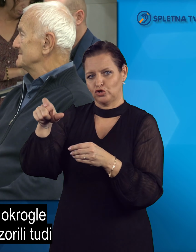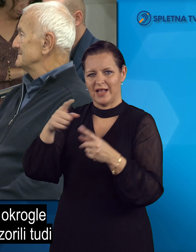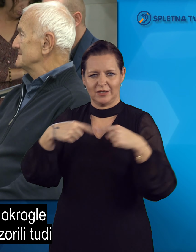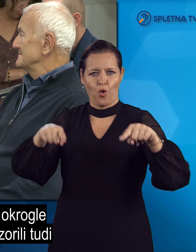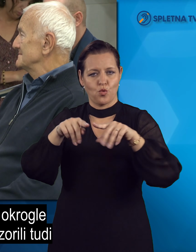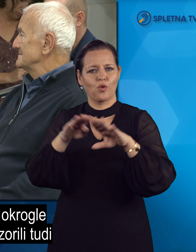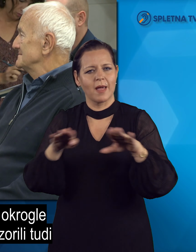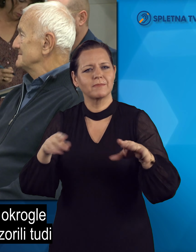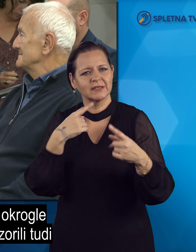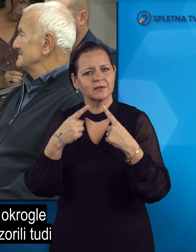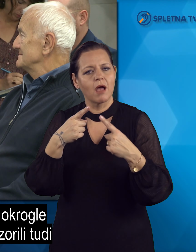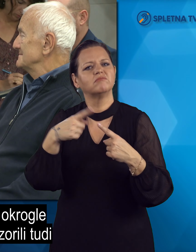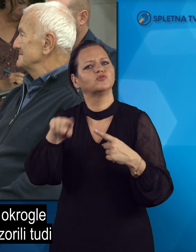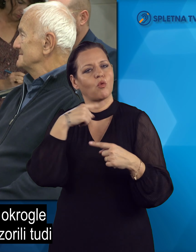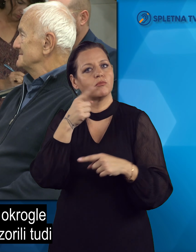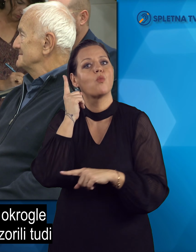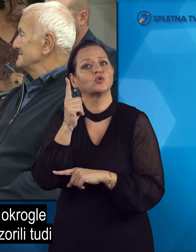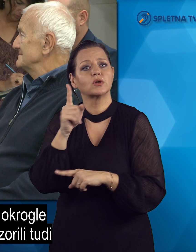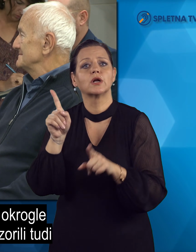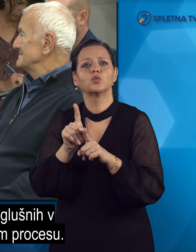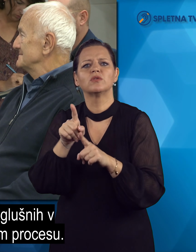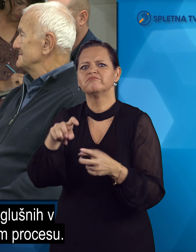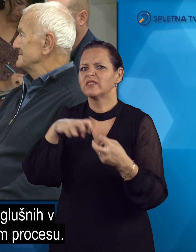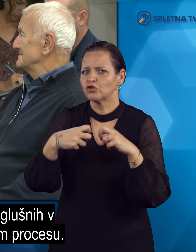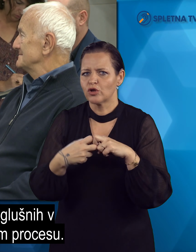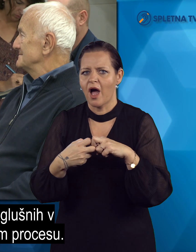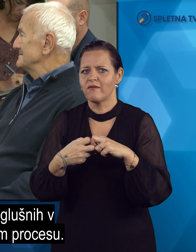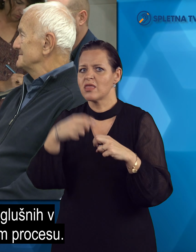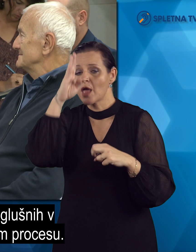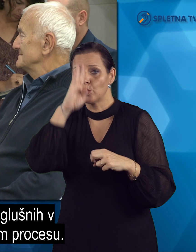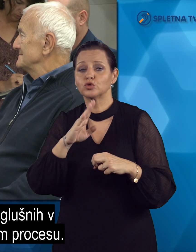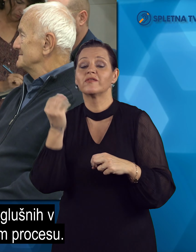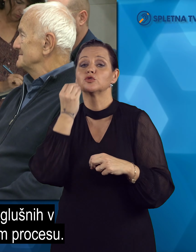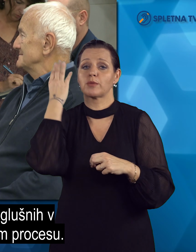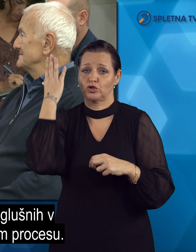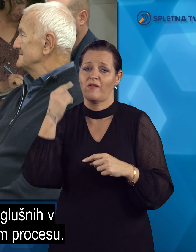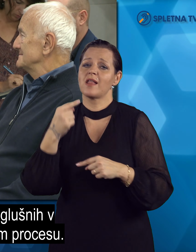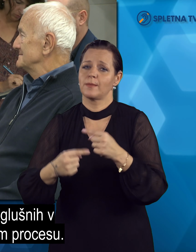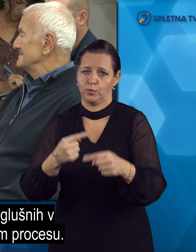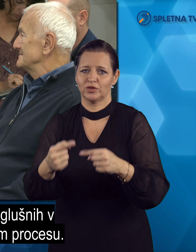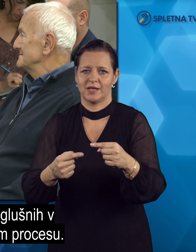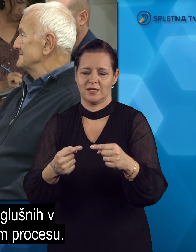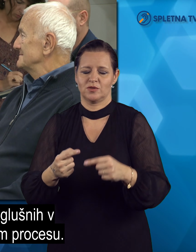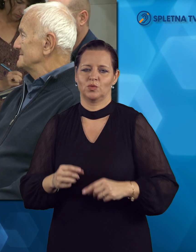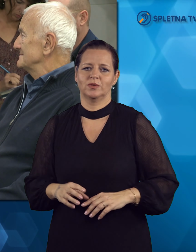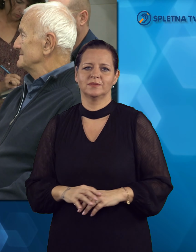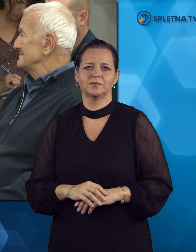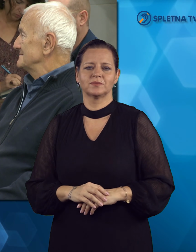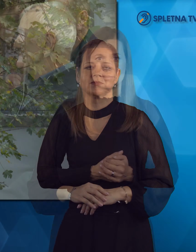Udeleženci okrogle mize so opozorili tudi na težave naglušnih v izobraževalnem procesu.